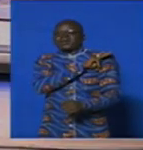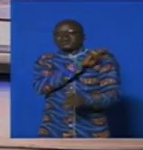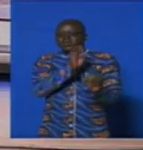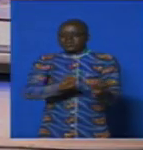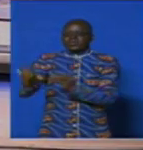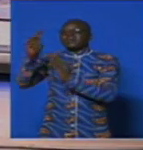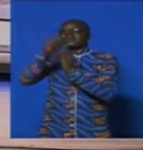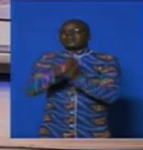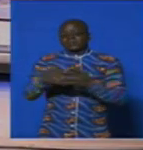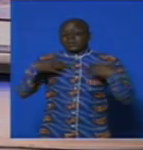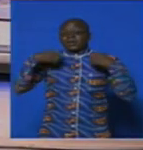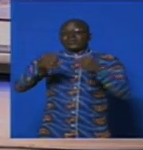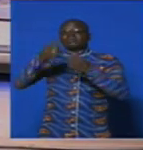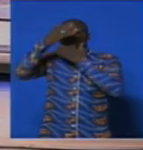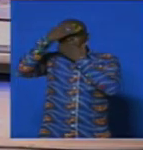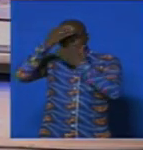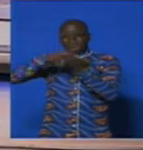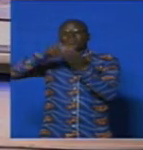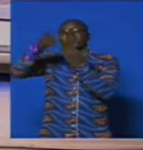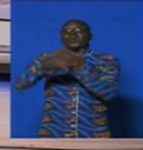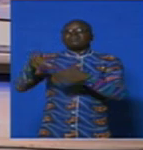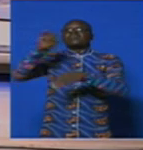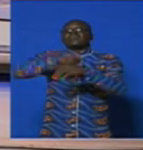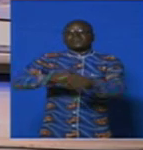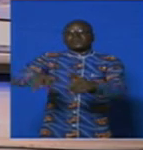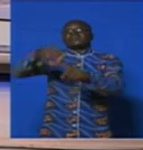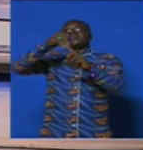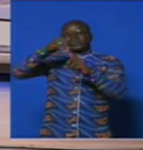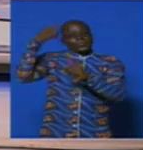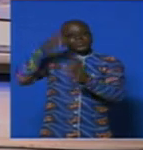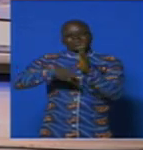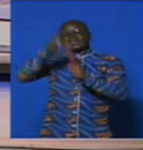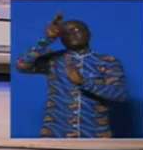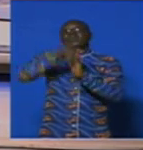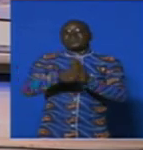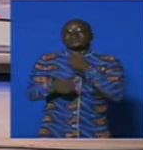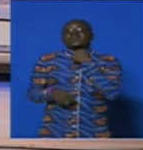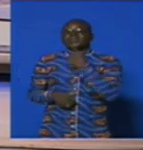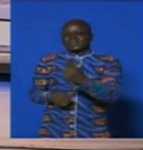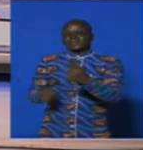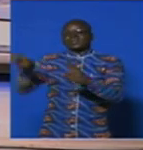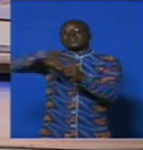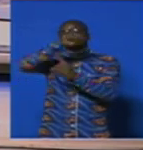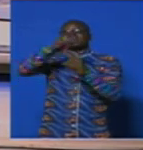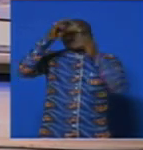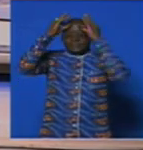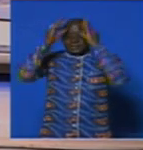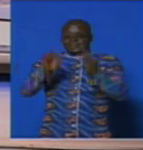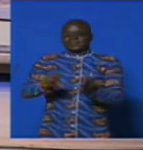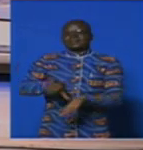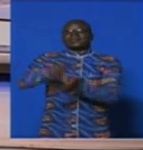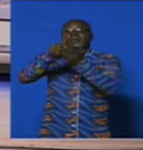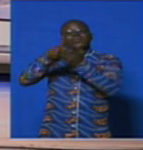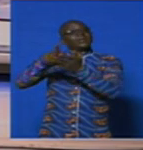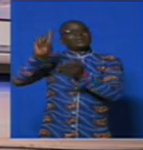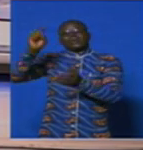force antiterroriste et le programme d'investissement prioritaire pour le développement ont été évoqués. Le sommet a aussi décidé de relever l'état-major